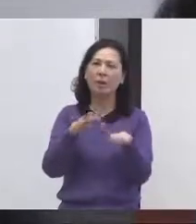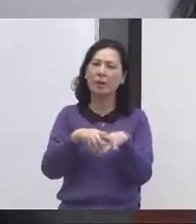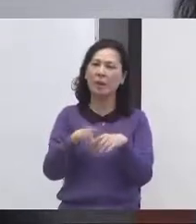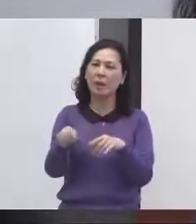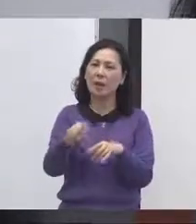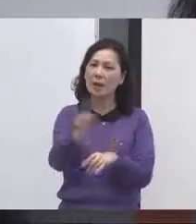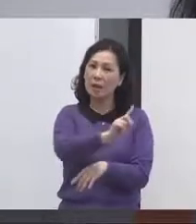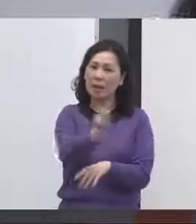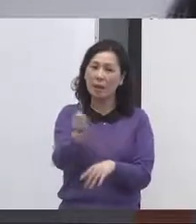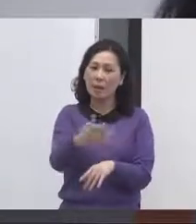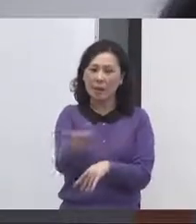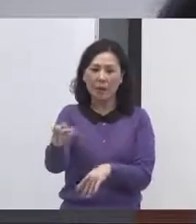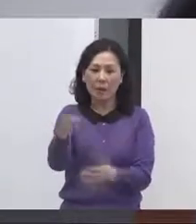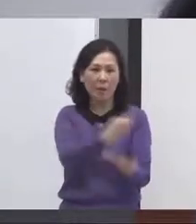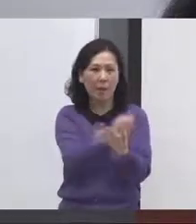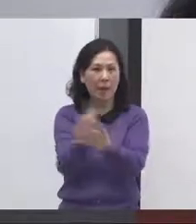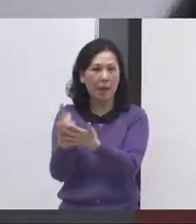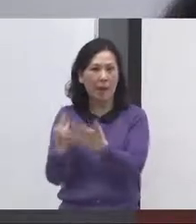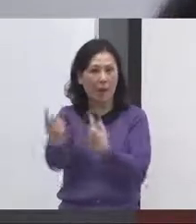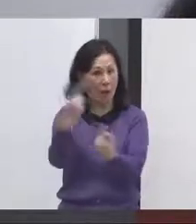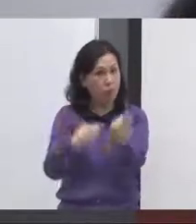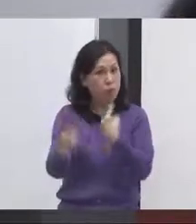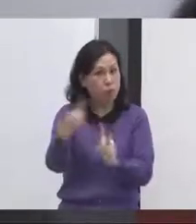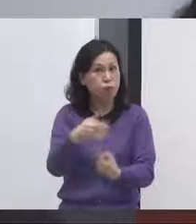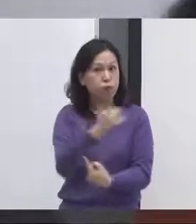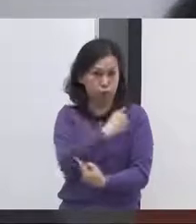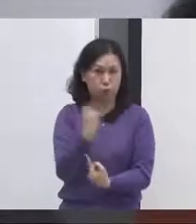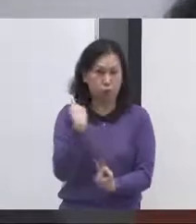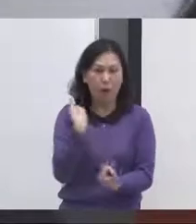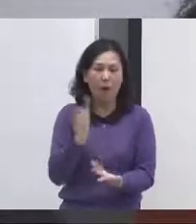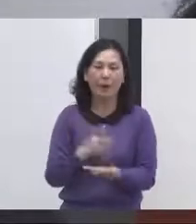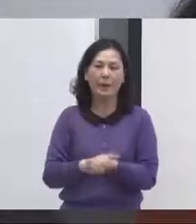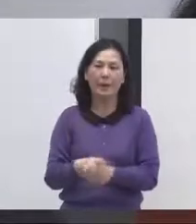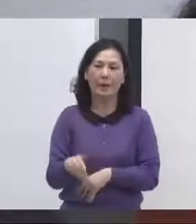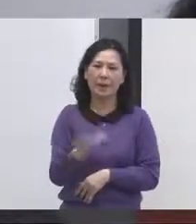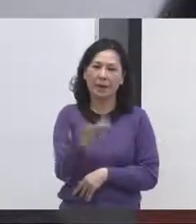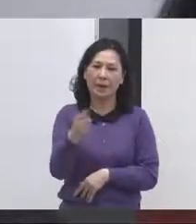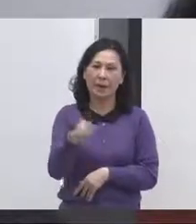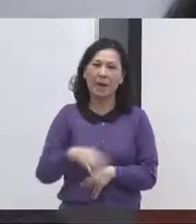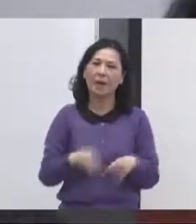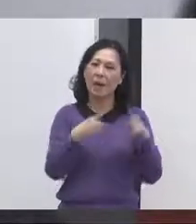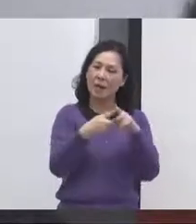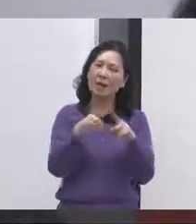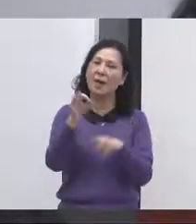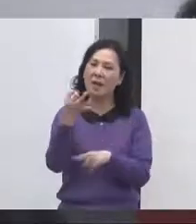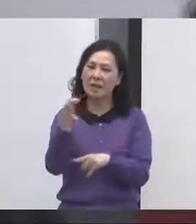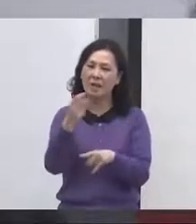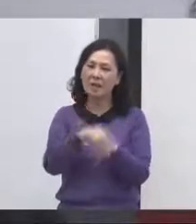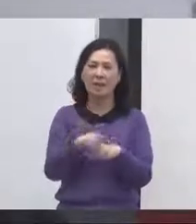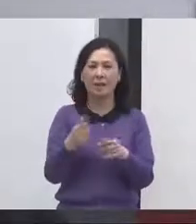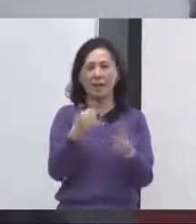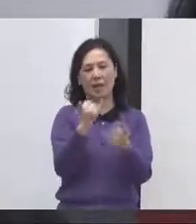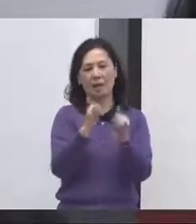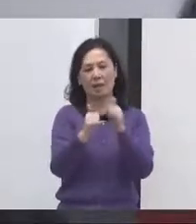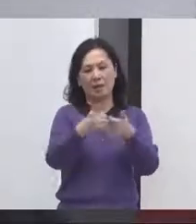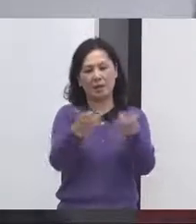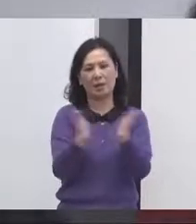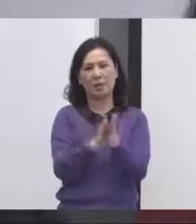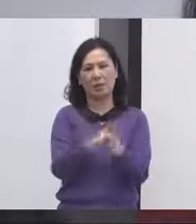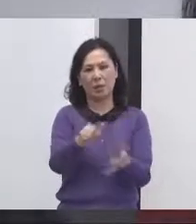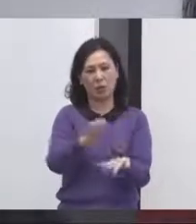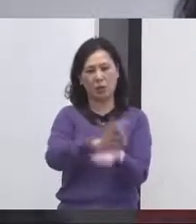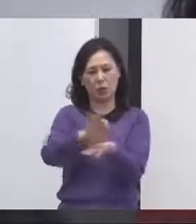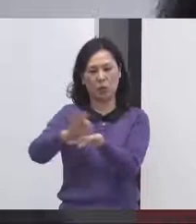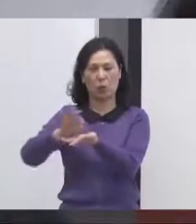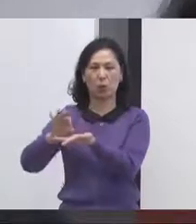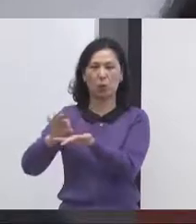参与的情境之下，共同来让这些资源为这整个社群所用，这个是治理要讨论的问题。好，